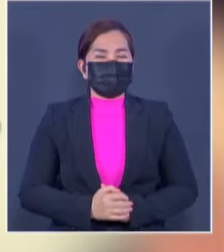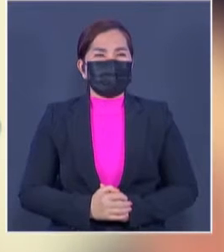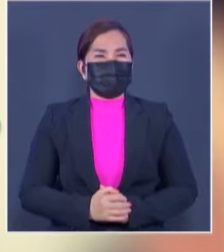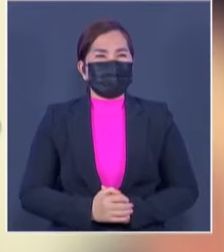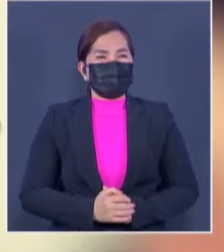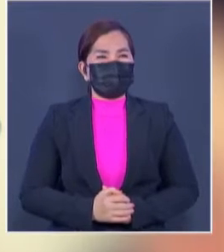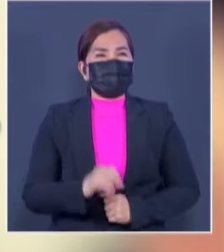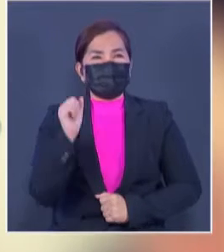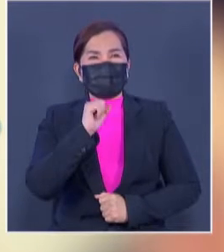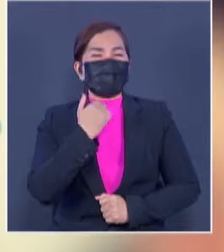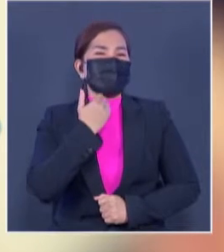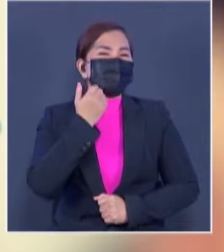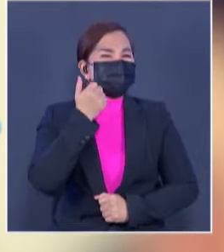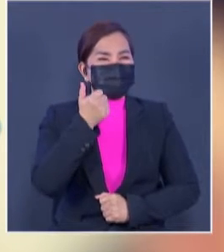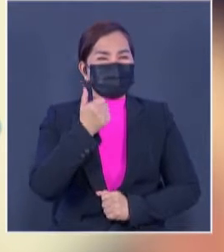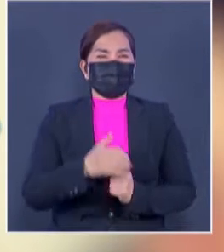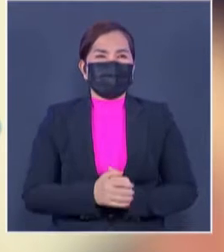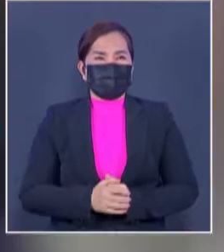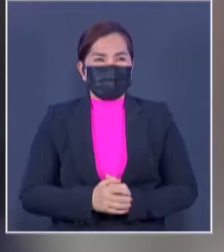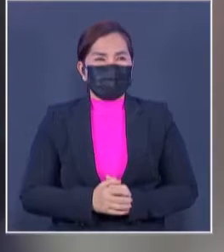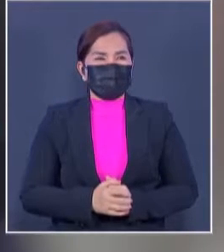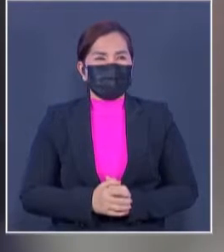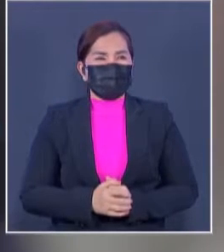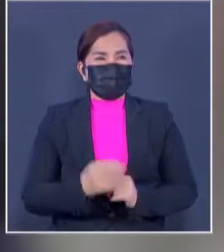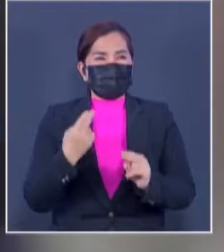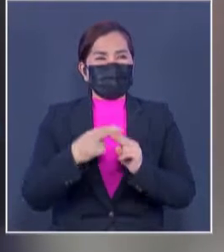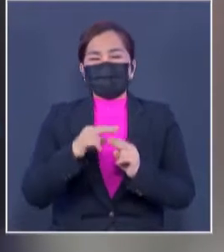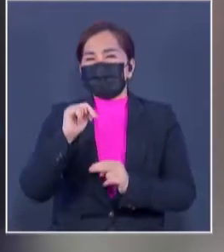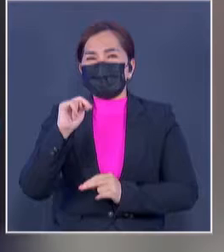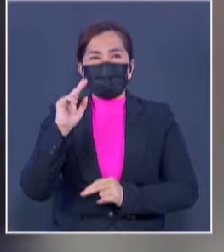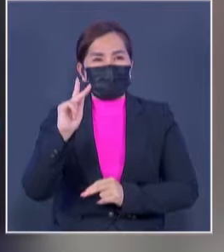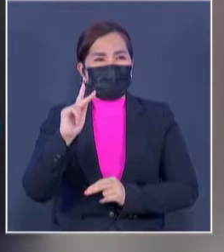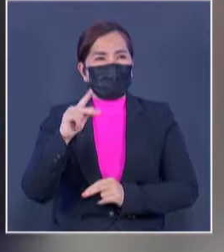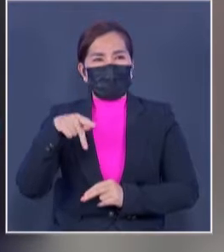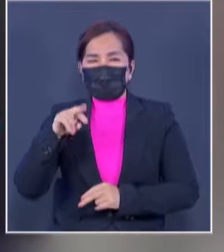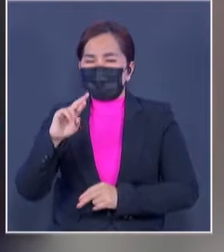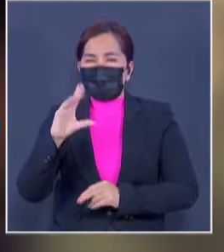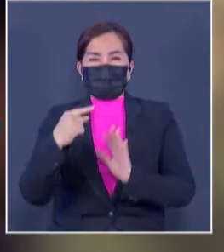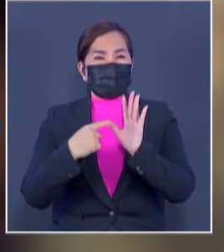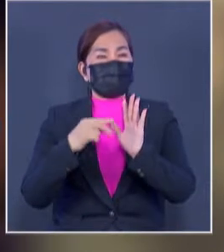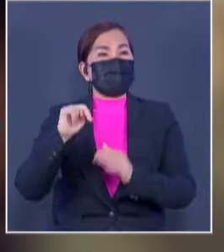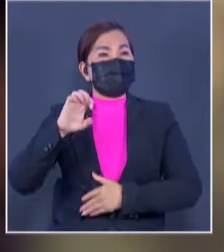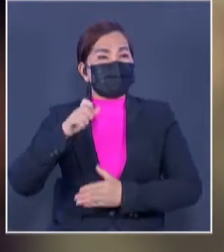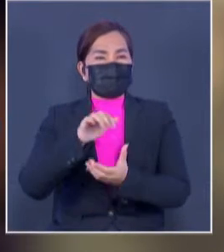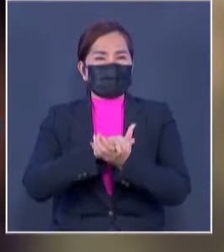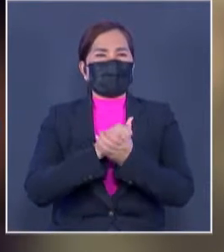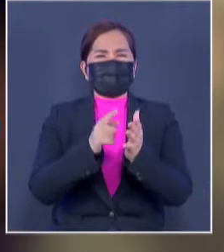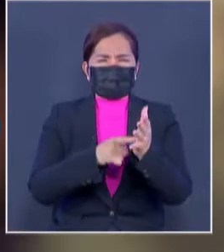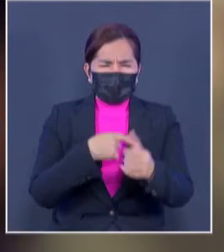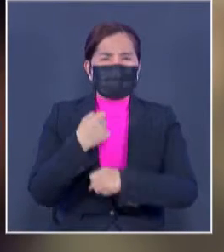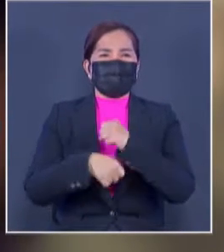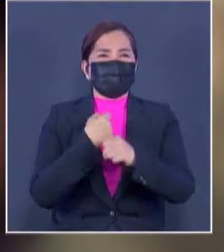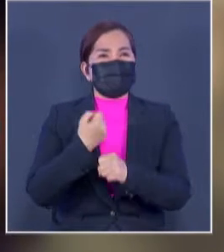หลังจากนักร้องเสียงนุ่มมาดอบอุ่นพี่นพพรชำนิได้แต่งงานแล้วก็ใช้ชีวิตคู่กับภรรยาคุณเพลินนะคะมานาน15